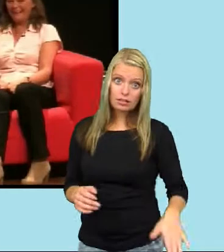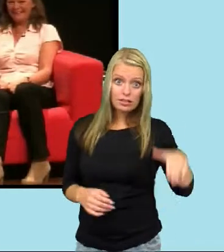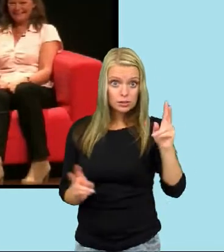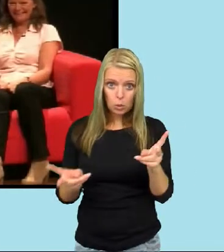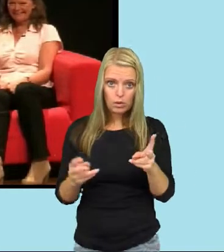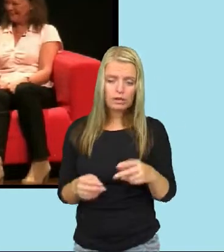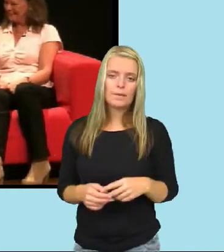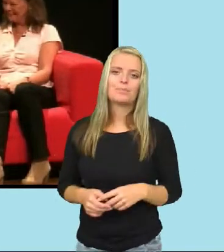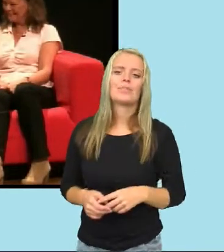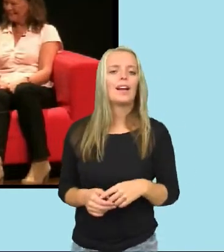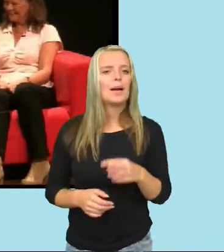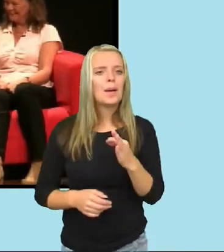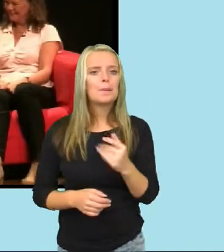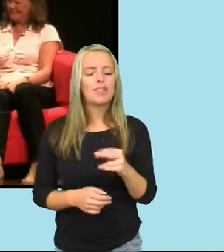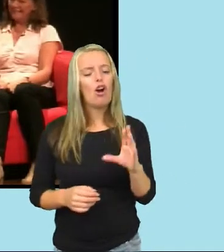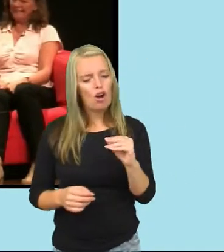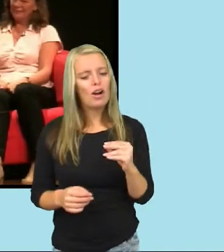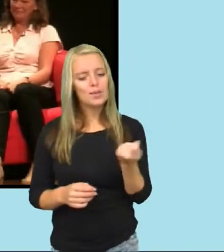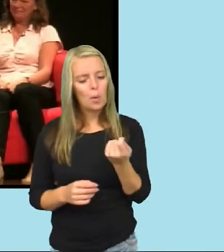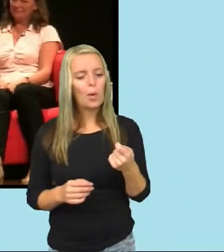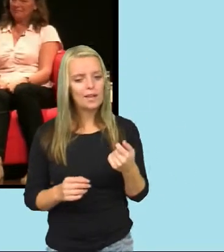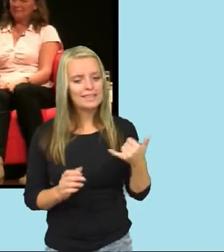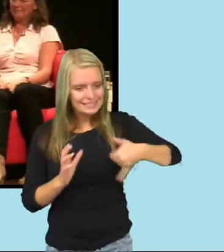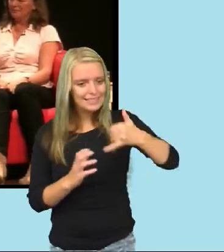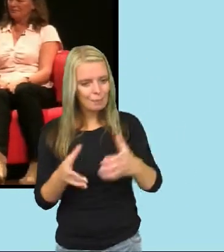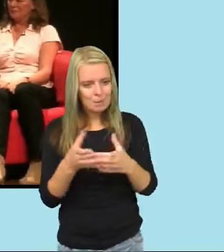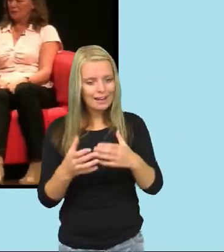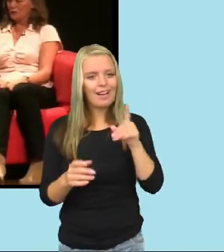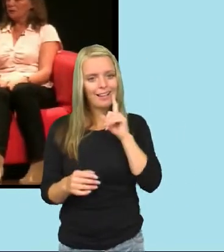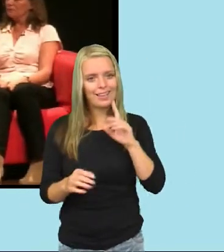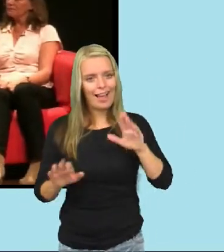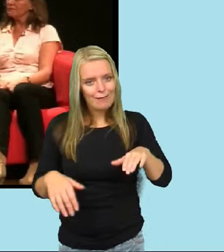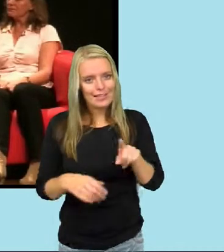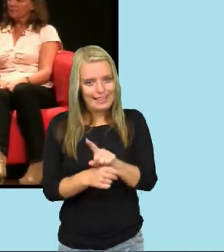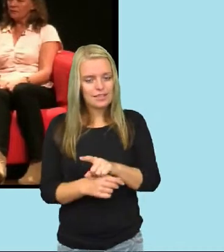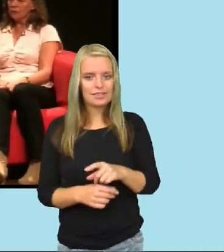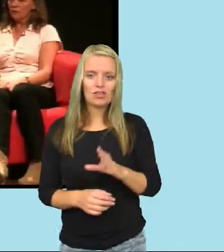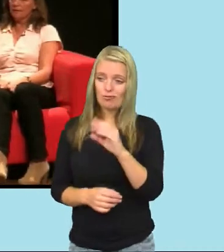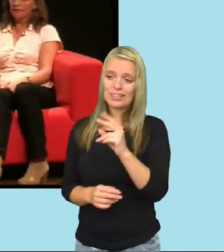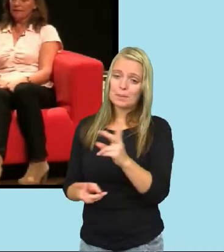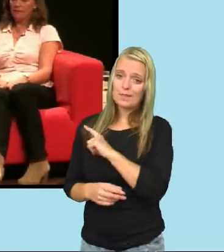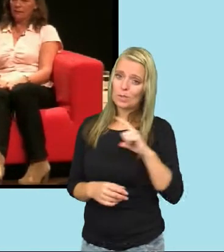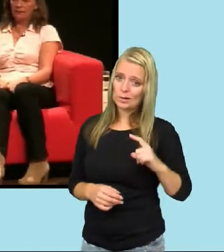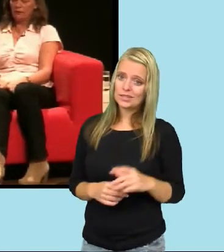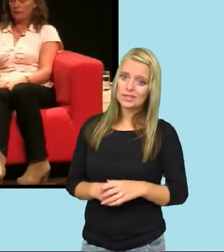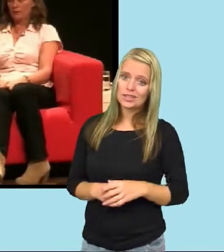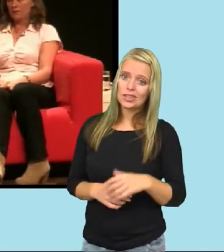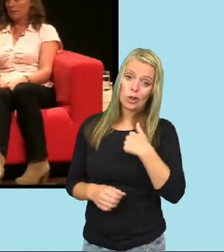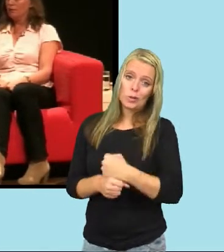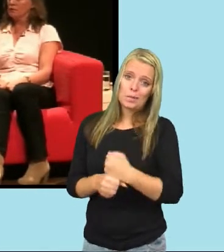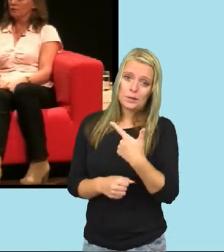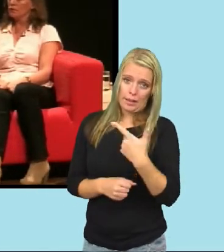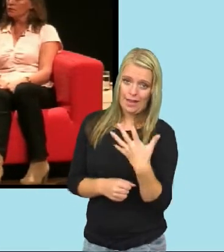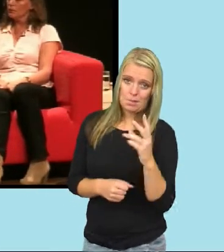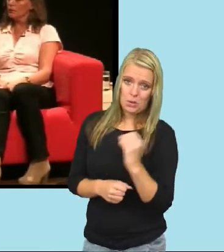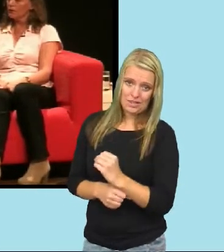Någon i familjen har alltid haft tid. Ja, det är för oss också. Mm. Jag jobbar lite, jag jobbar 75%